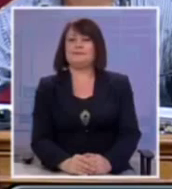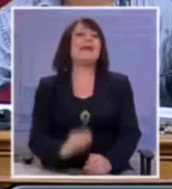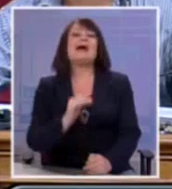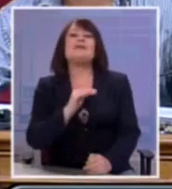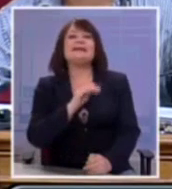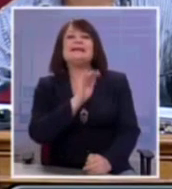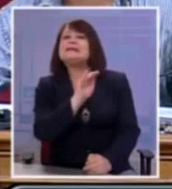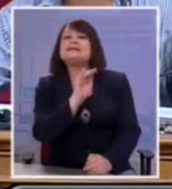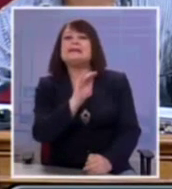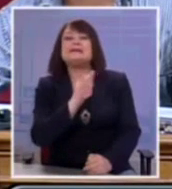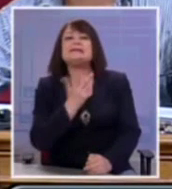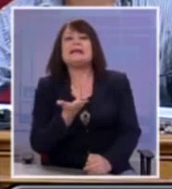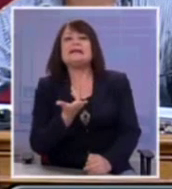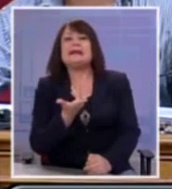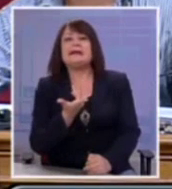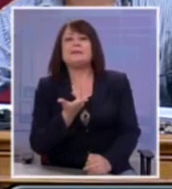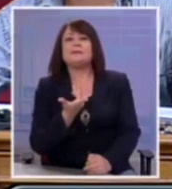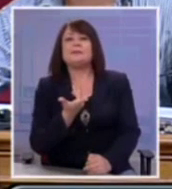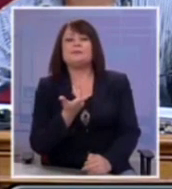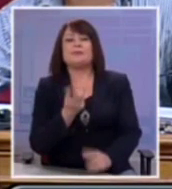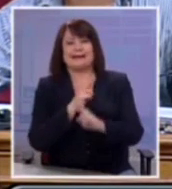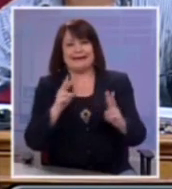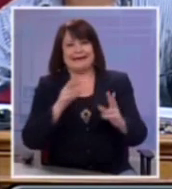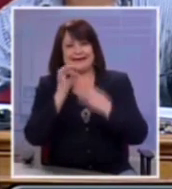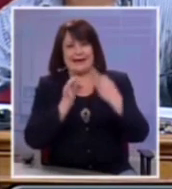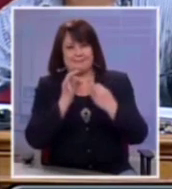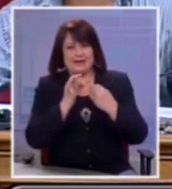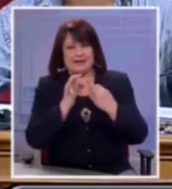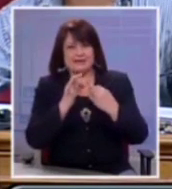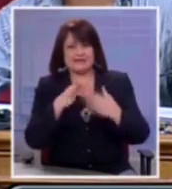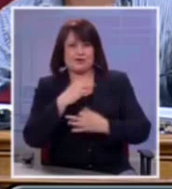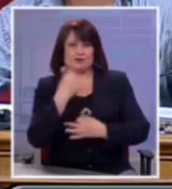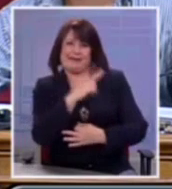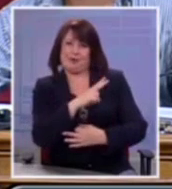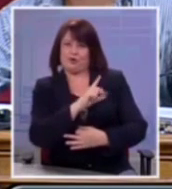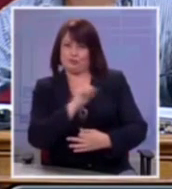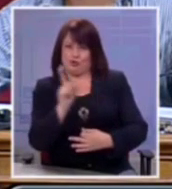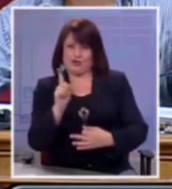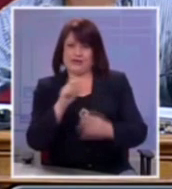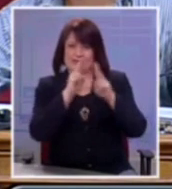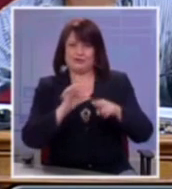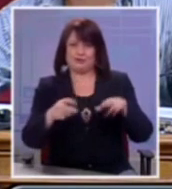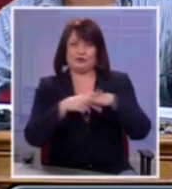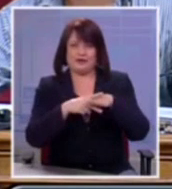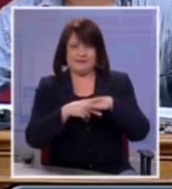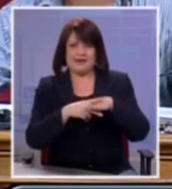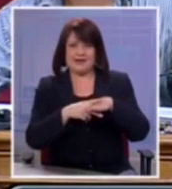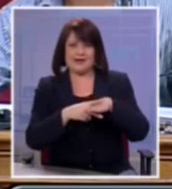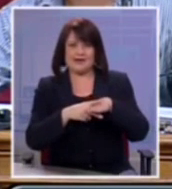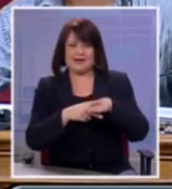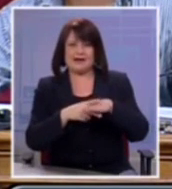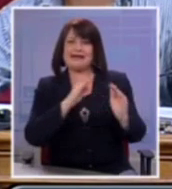ζήτησαν επί τούτου να διευκρινίσετε ότι δεν εκφράζεται το Διεθνές Νομισματικό Ταμείο, το οποίο δεν έχει άρει